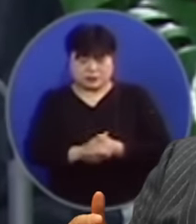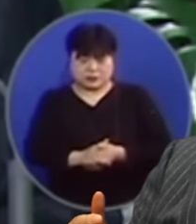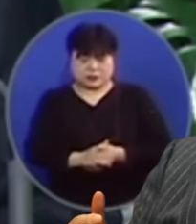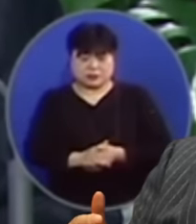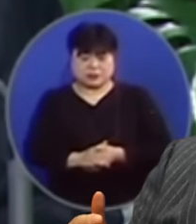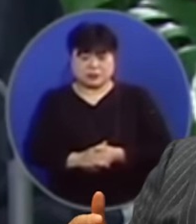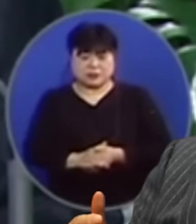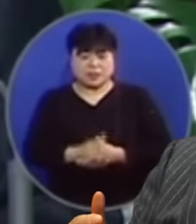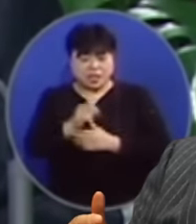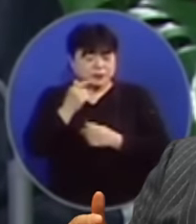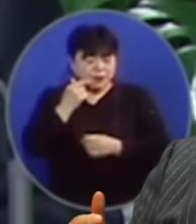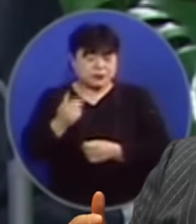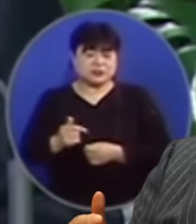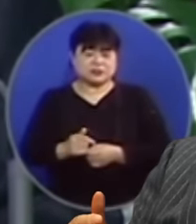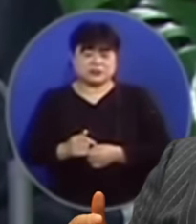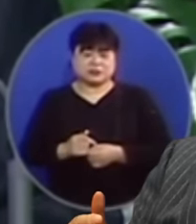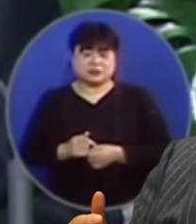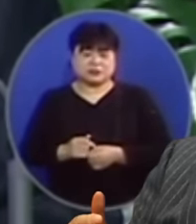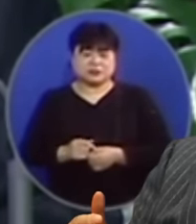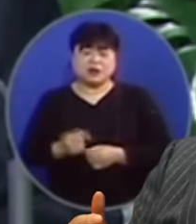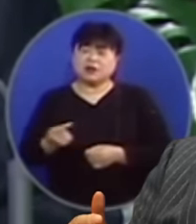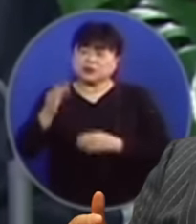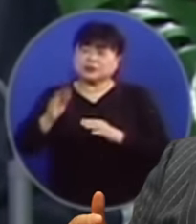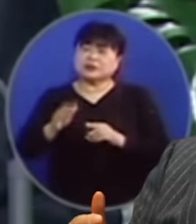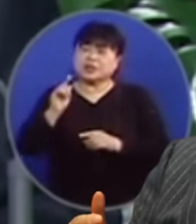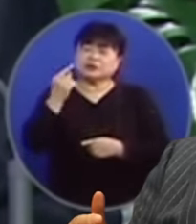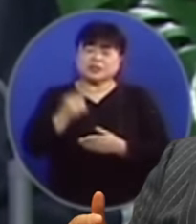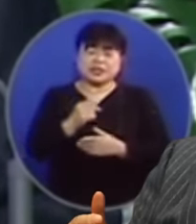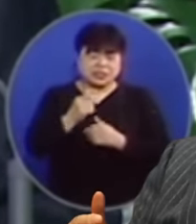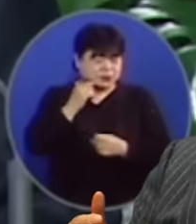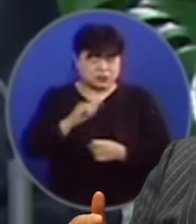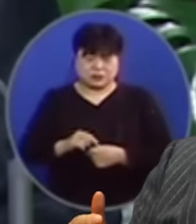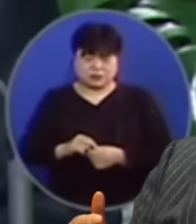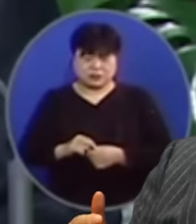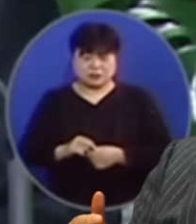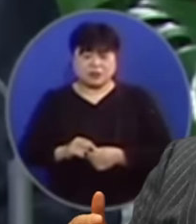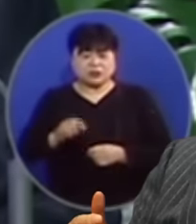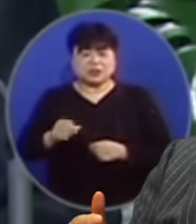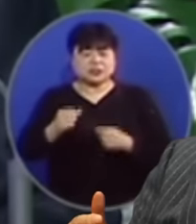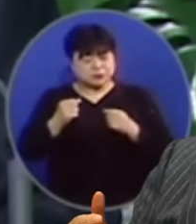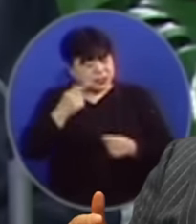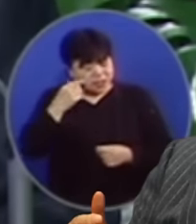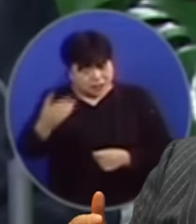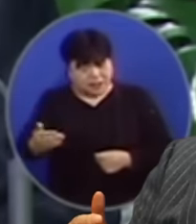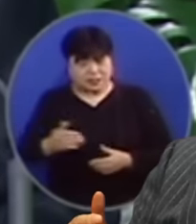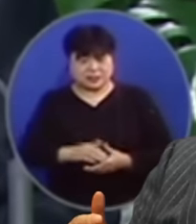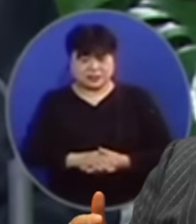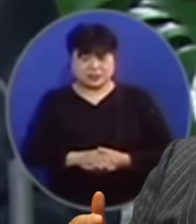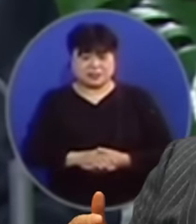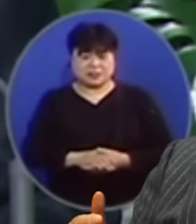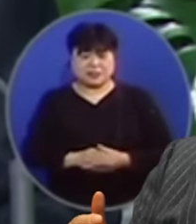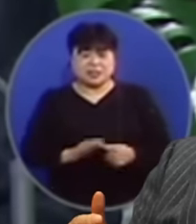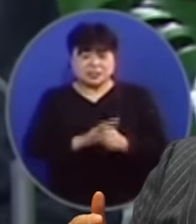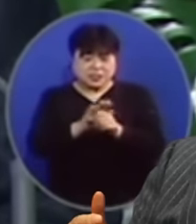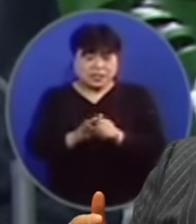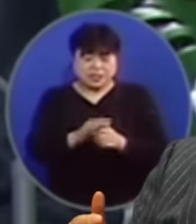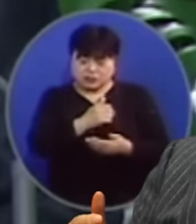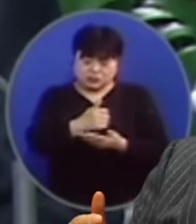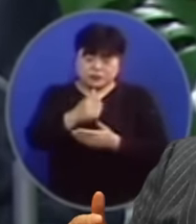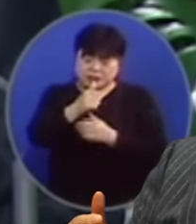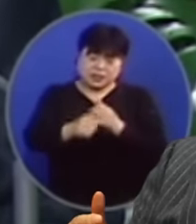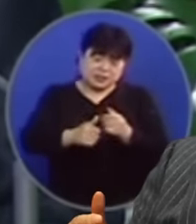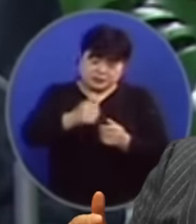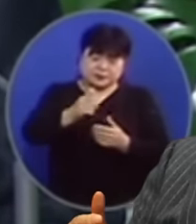전지 전능 무수하신 하나님이 어제도 계시고 오늘도 계시고 내일도 오실 하나님이시여 어디에 계시옵나이까. 사랑의